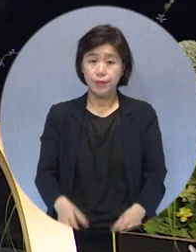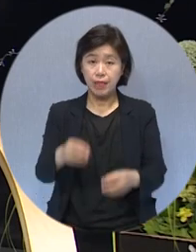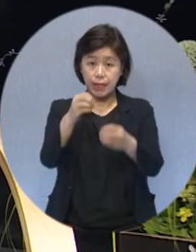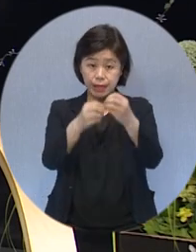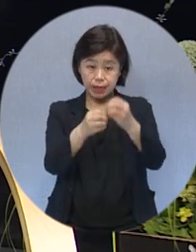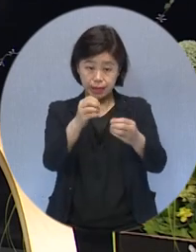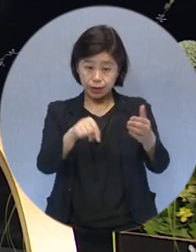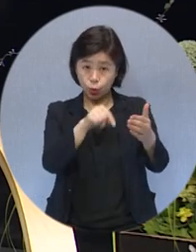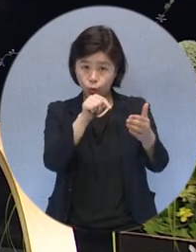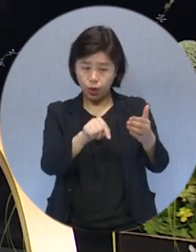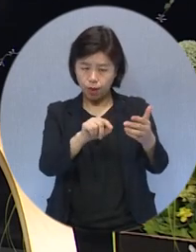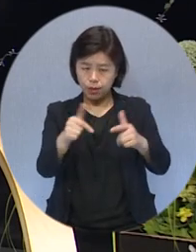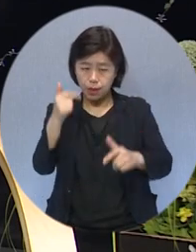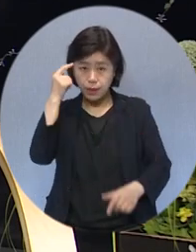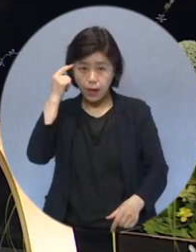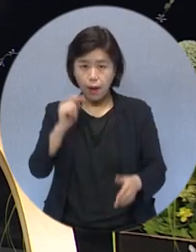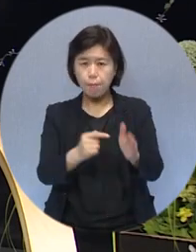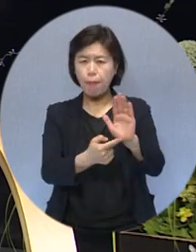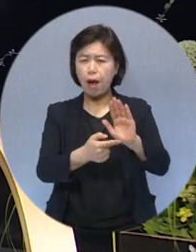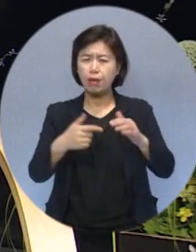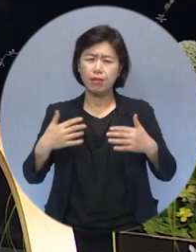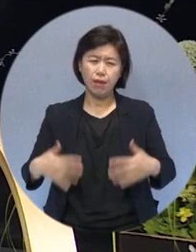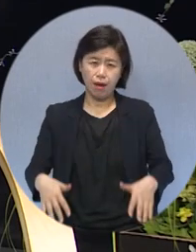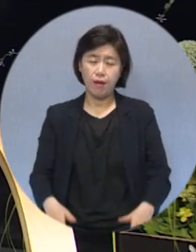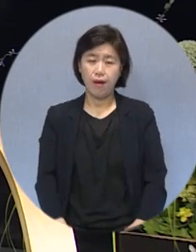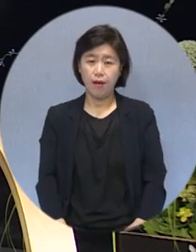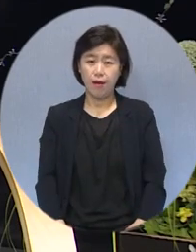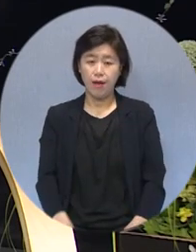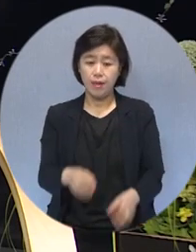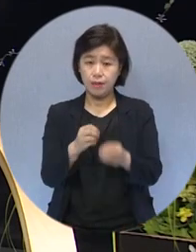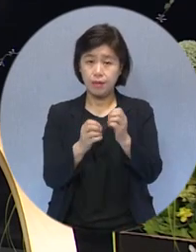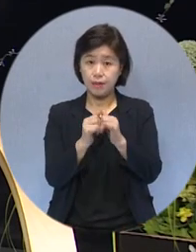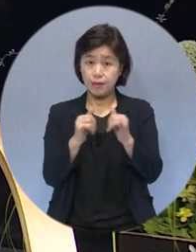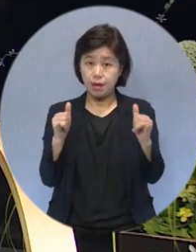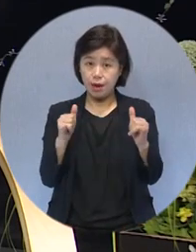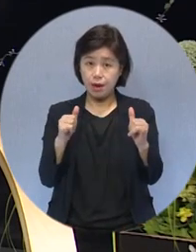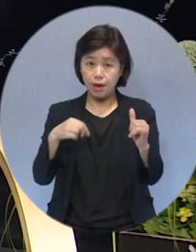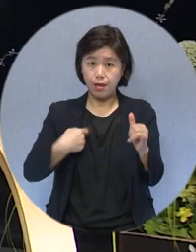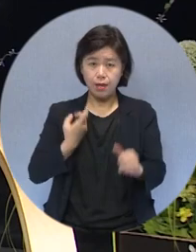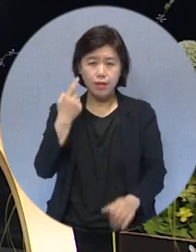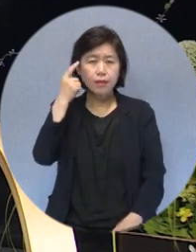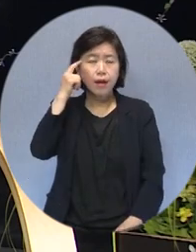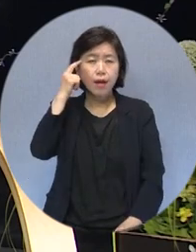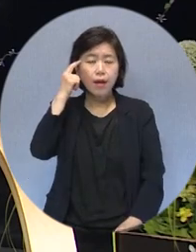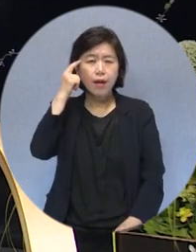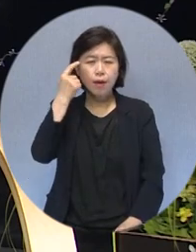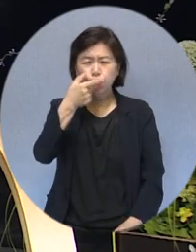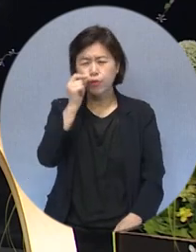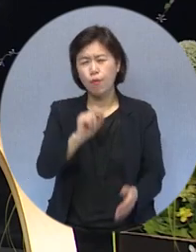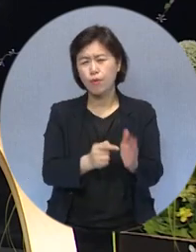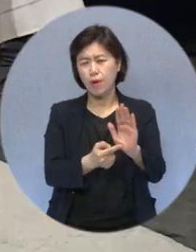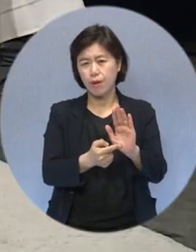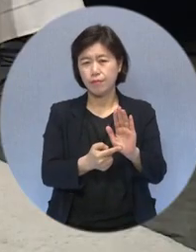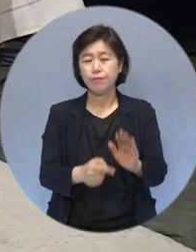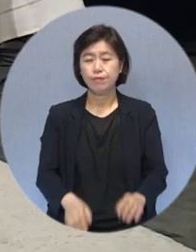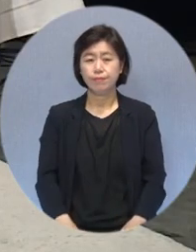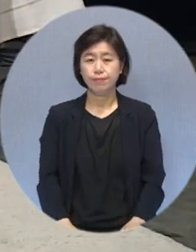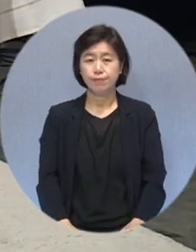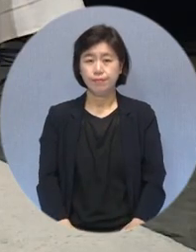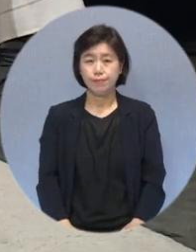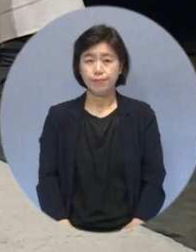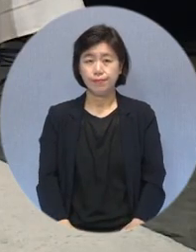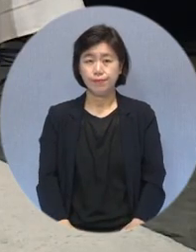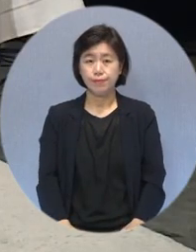목적이 축소되어 정작 시인의 사유나 상상이 부족하다는 말입니다. 시인이